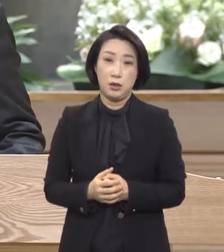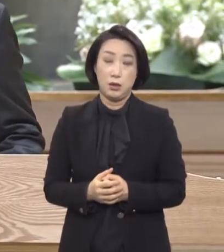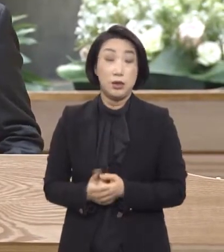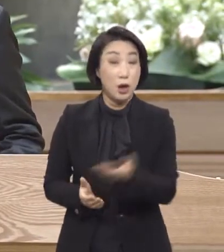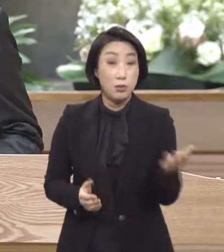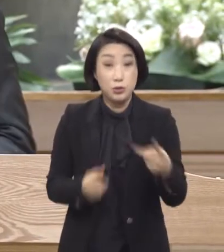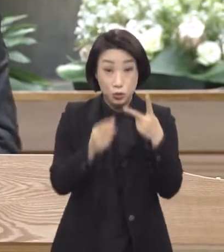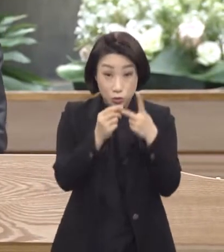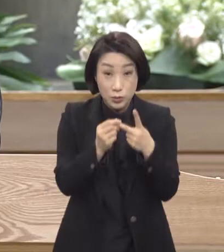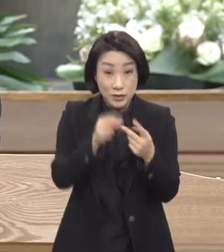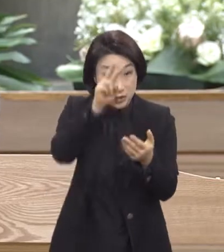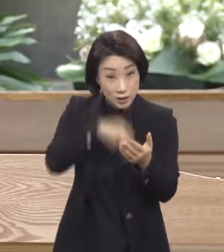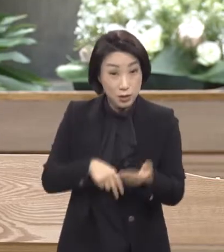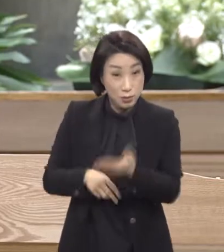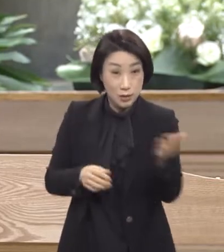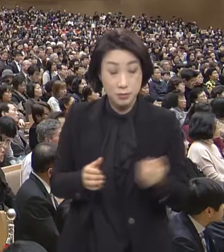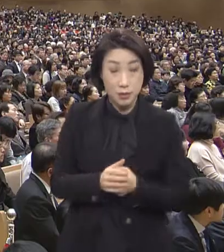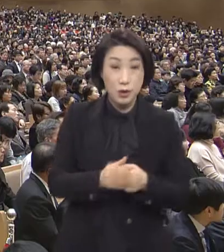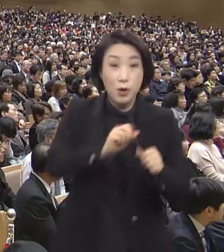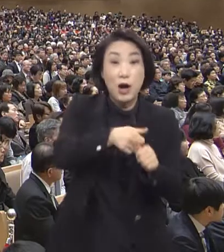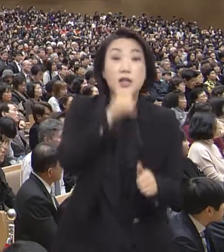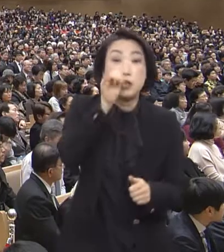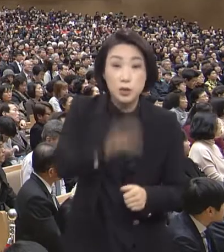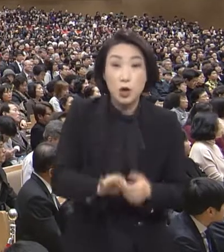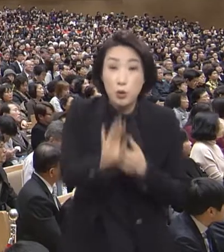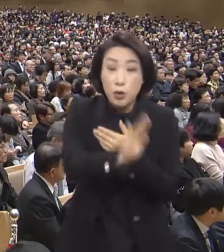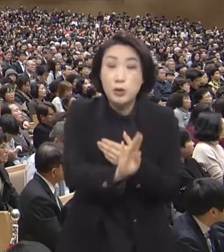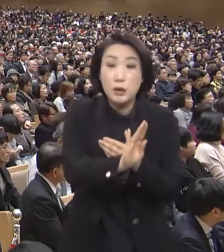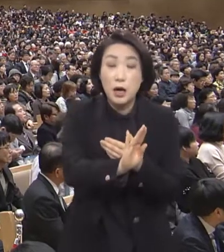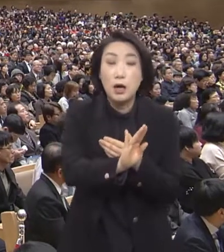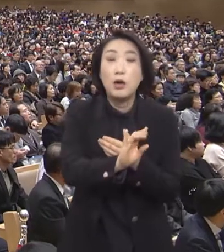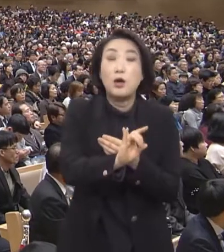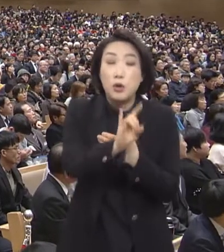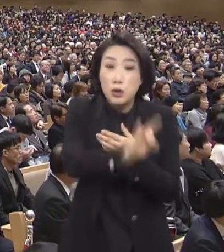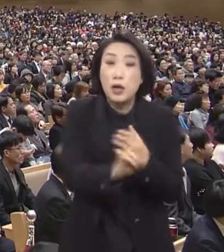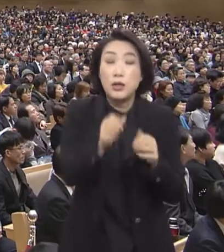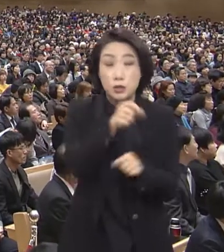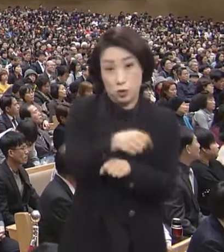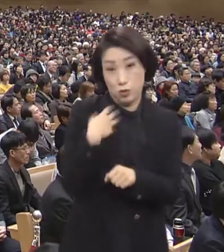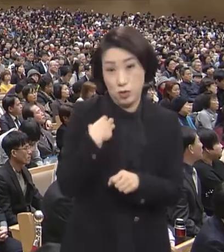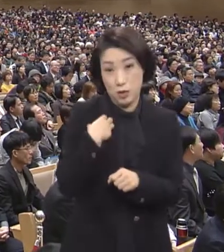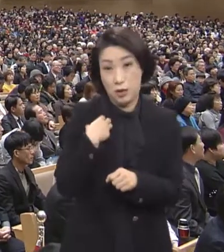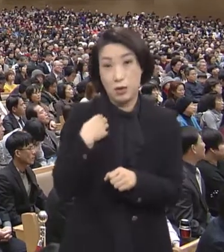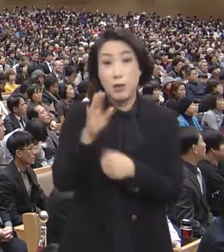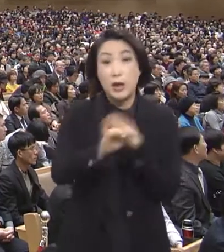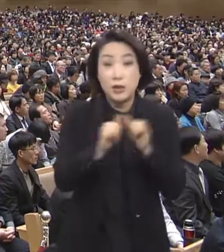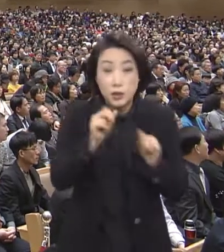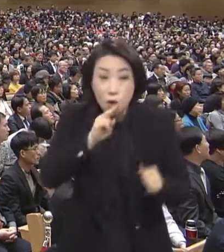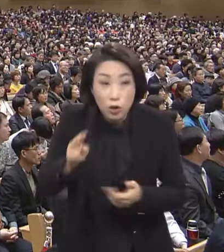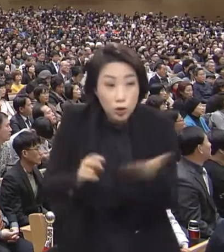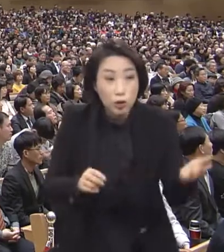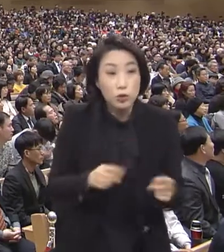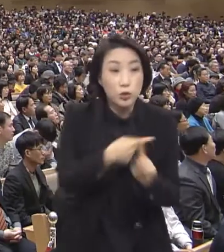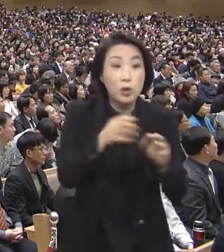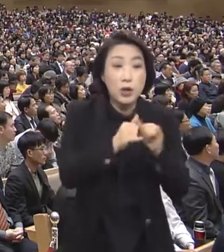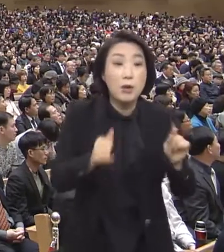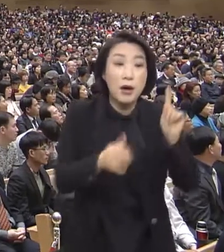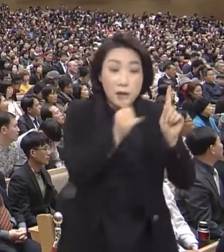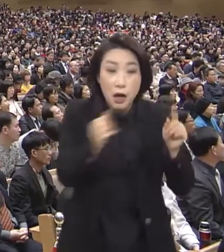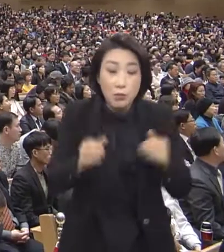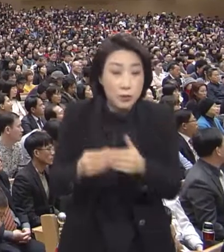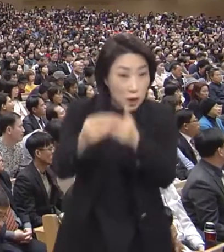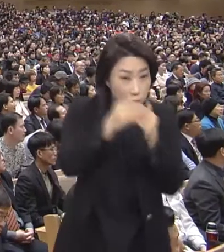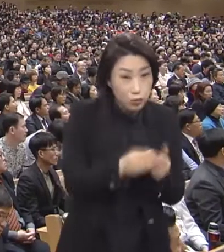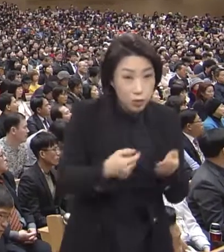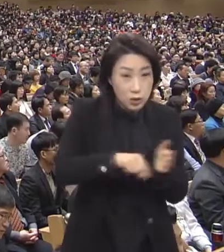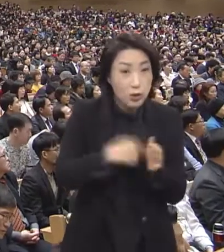네, 두 번째 읽어봐. 화 있을진저 외식하는 서기관들과 바리새인들이여, 너희는 교인 하나를 얻기 위하여